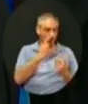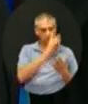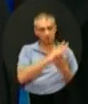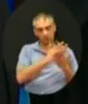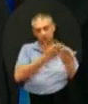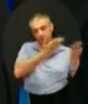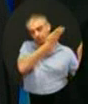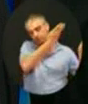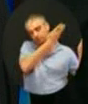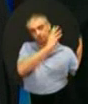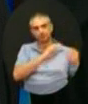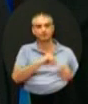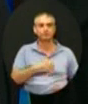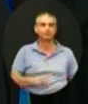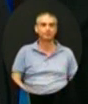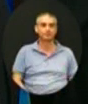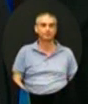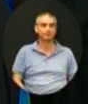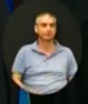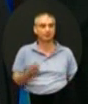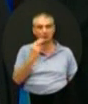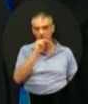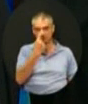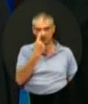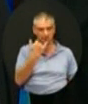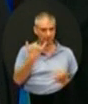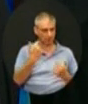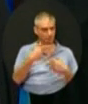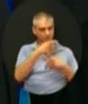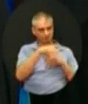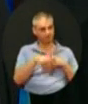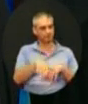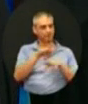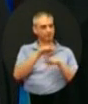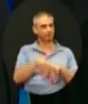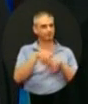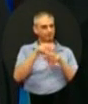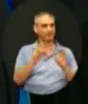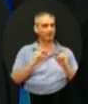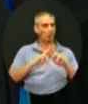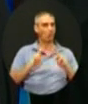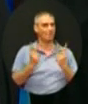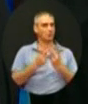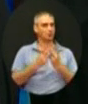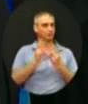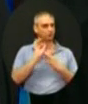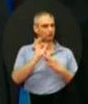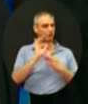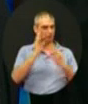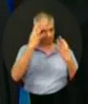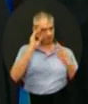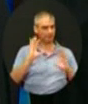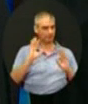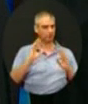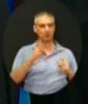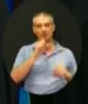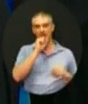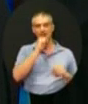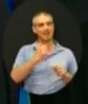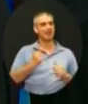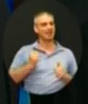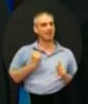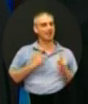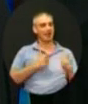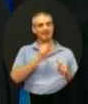חליט החלט ש כן טוב עוד עניין אחד היום צעדת יחד עם קבוצה נכבדה מאוד של וטרנים